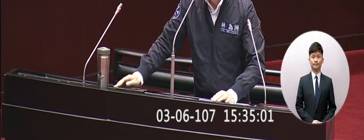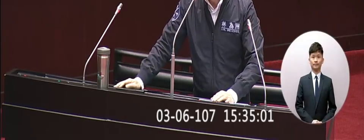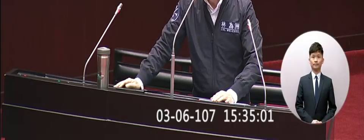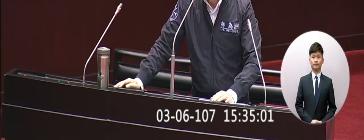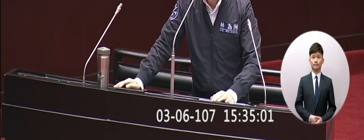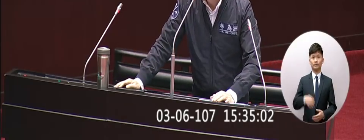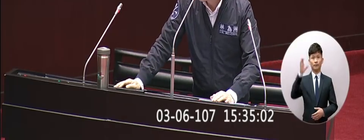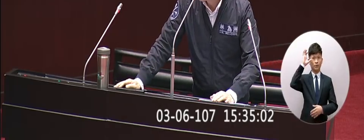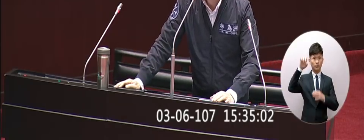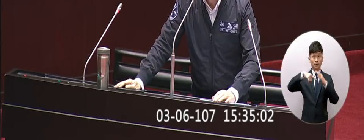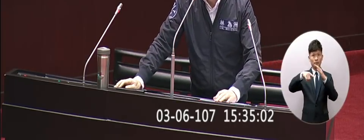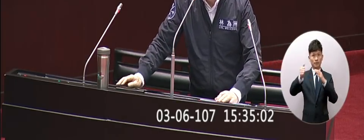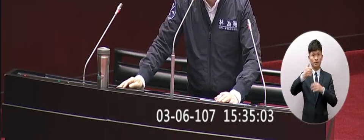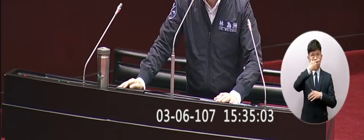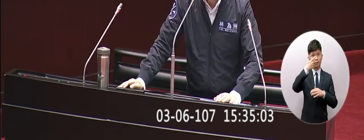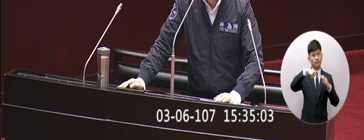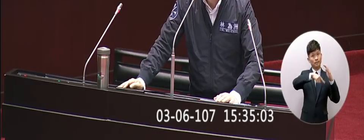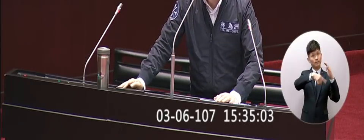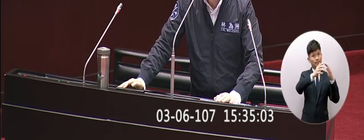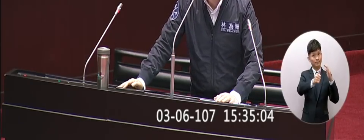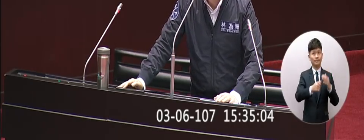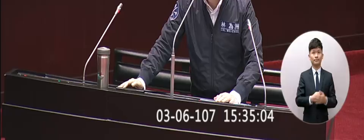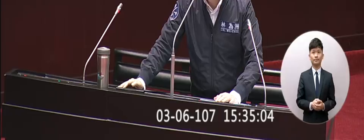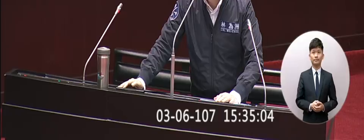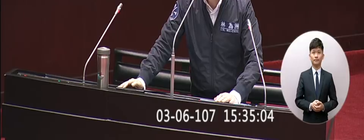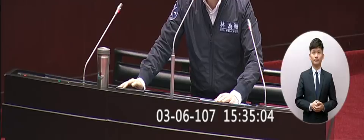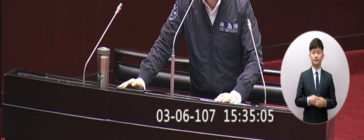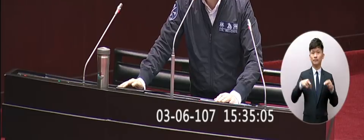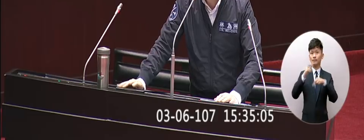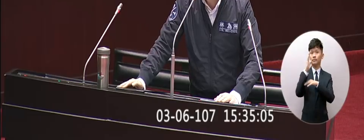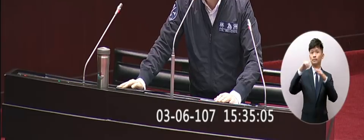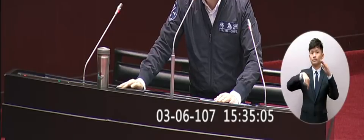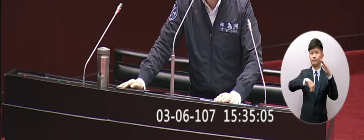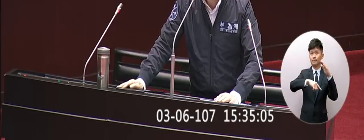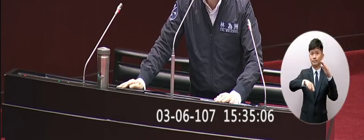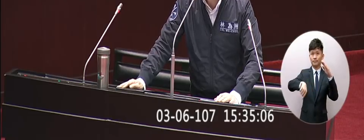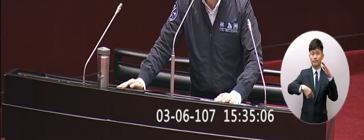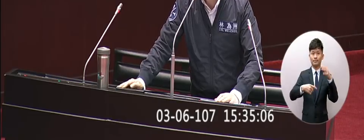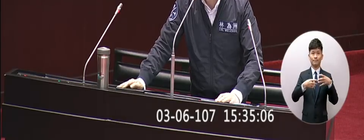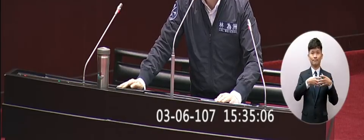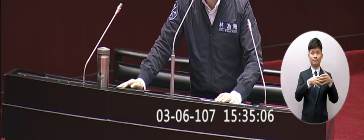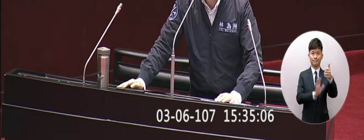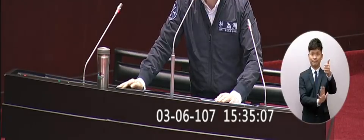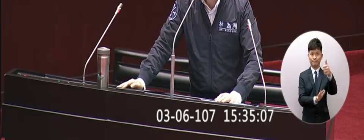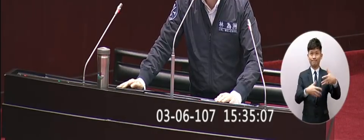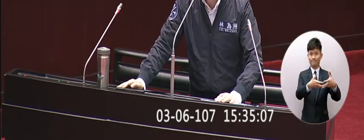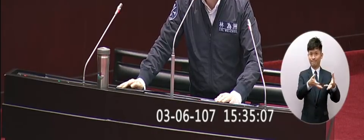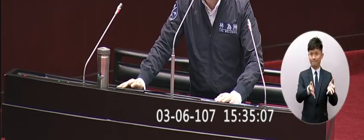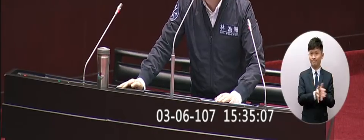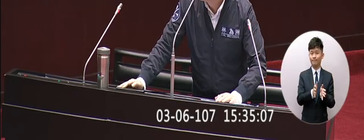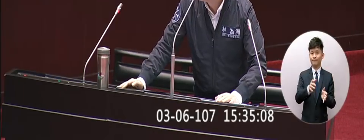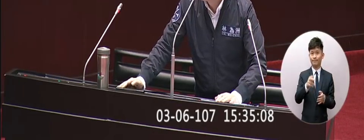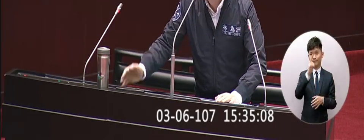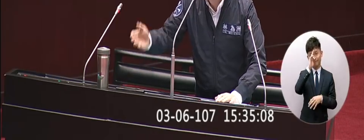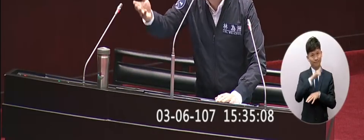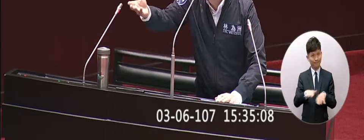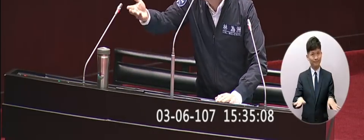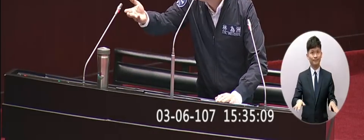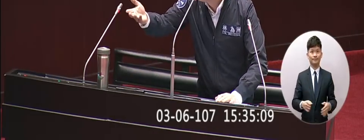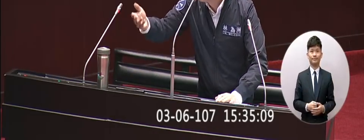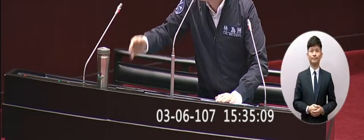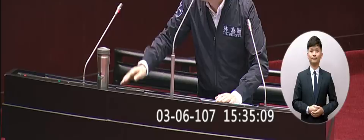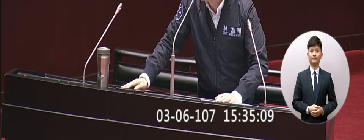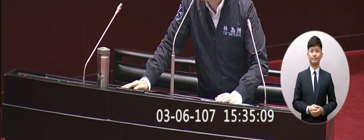苏院长、赖院长啊、行政院的团队啊、大家午安。我们